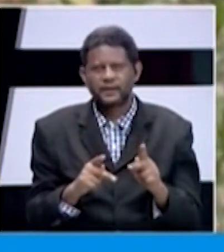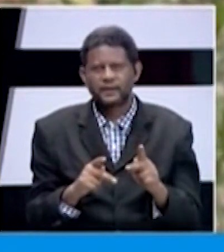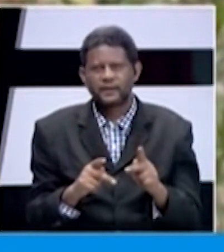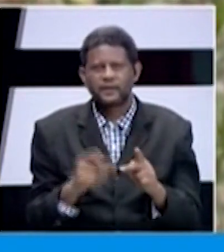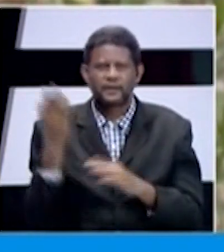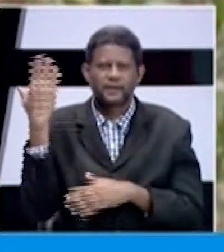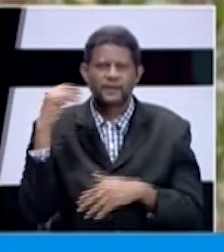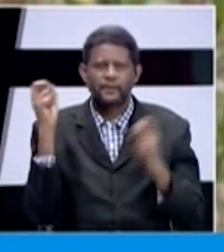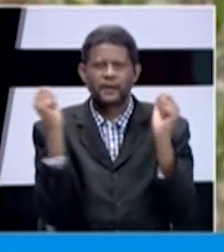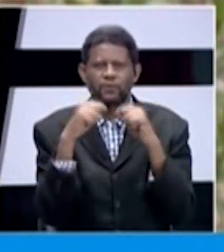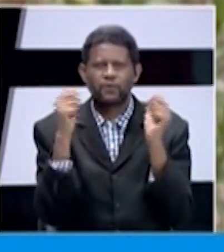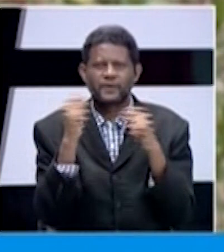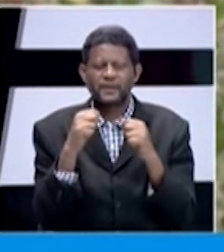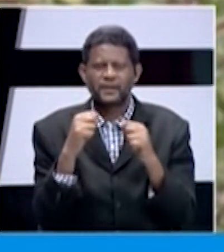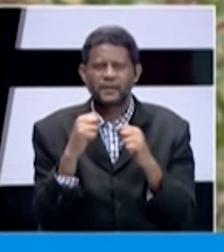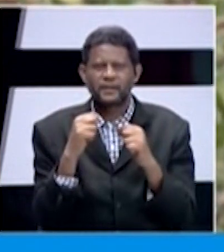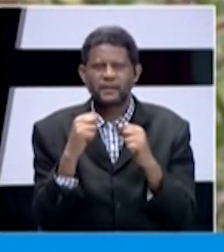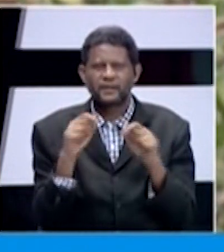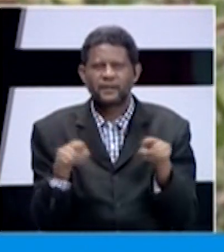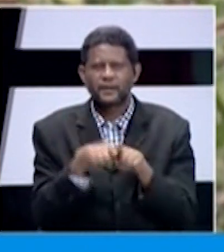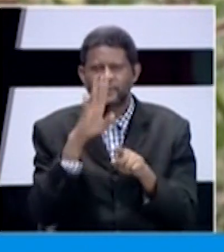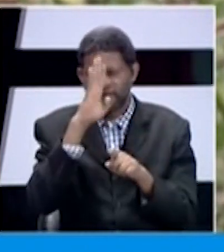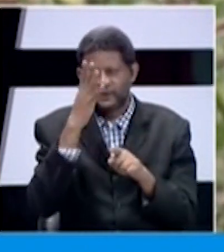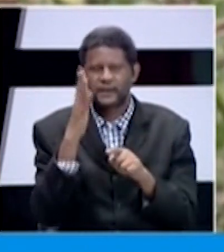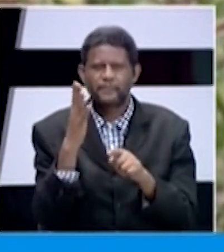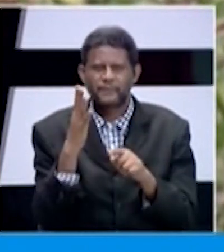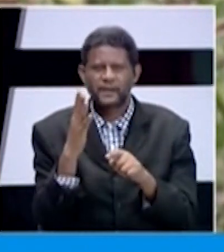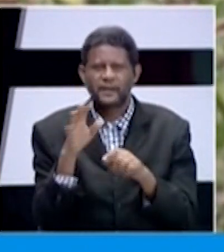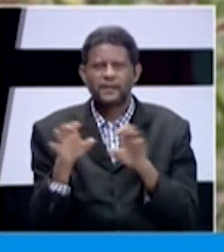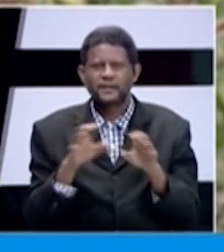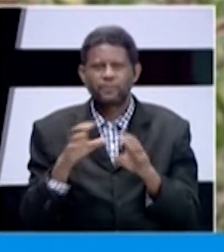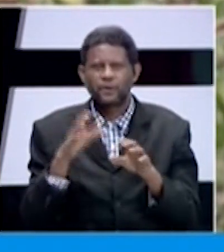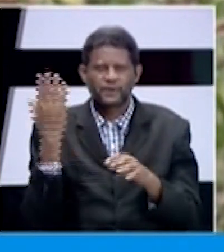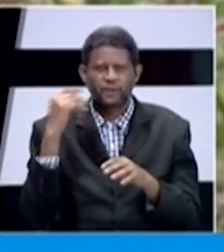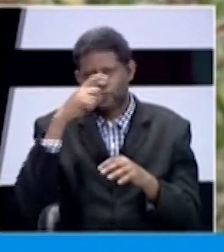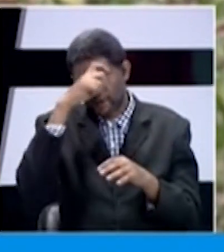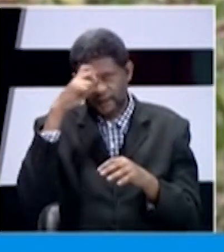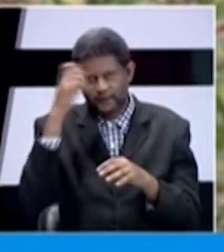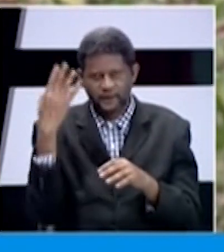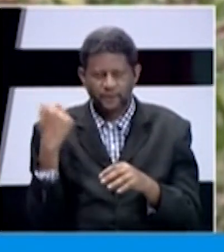لنبرة قلنتي هم تفتر ممسال زي كبرزنا ورز عاتات نيرم